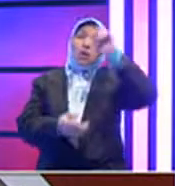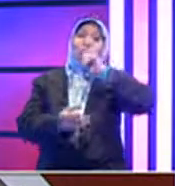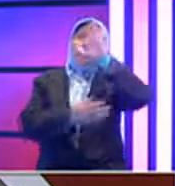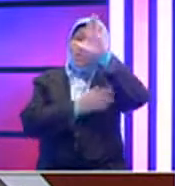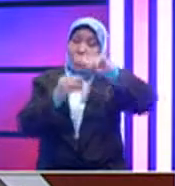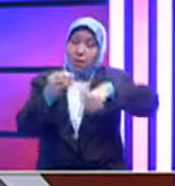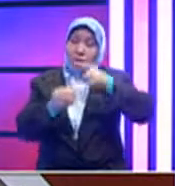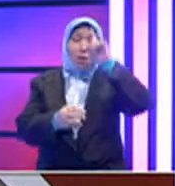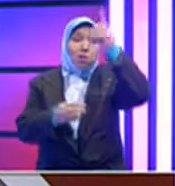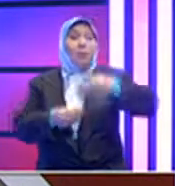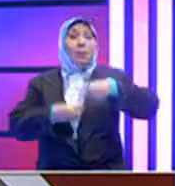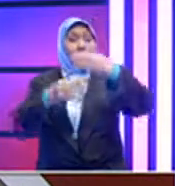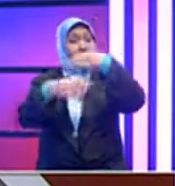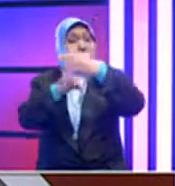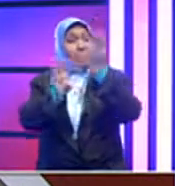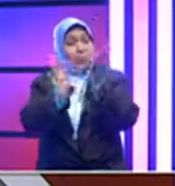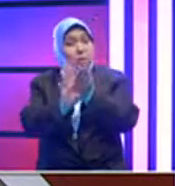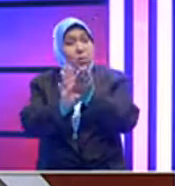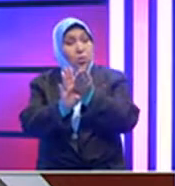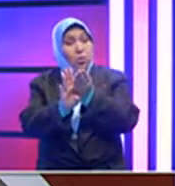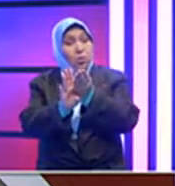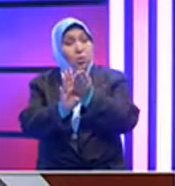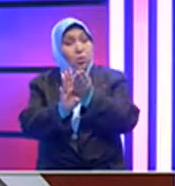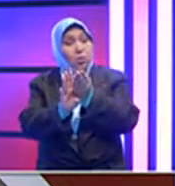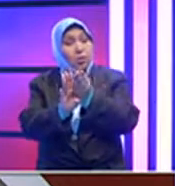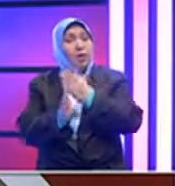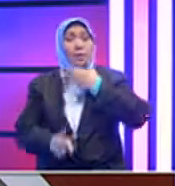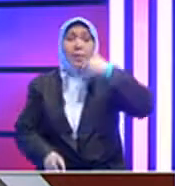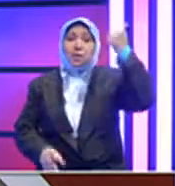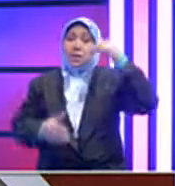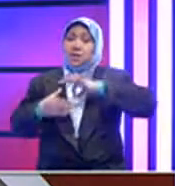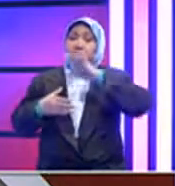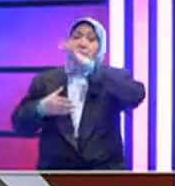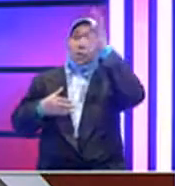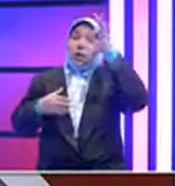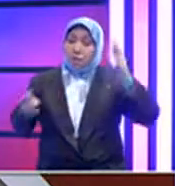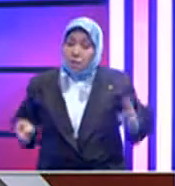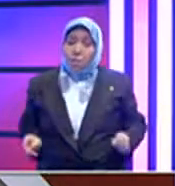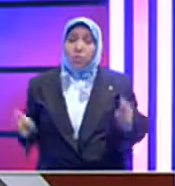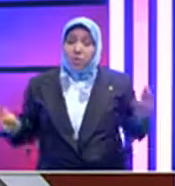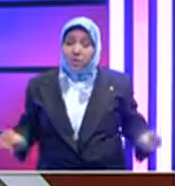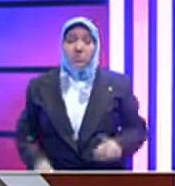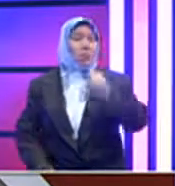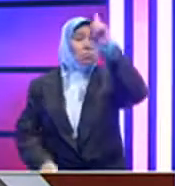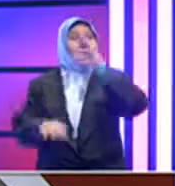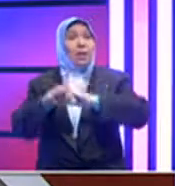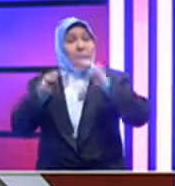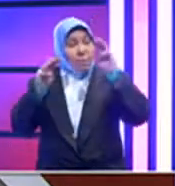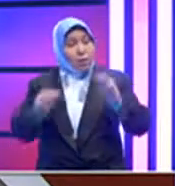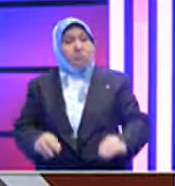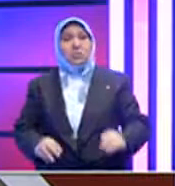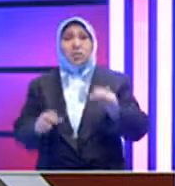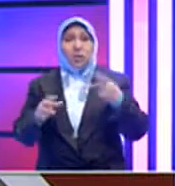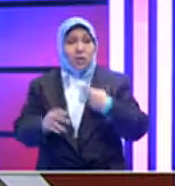Allah bagi dalam bentuk Khairul minha dalam bentuk yang lebih baik ini Semangat ataupun motivasi Allah kepada kita zat-zat dalam